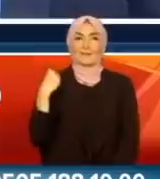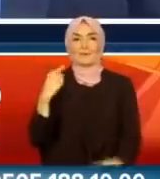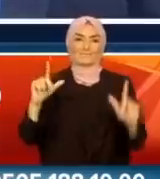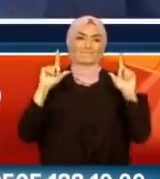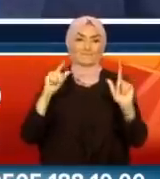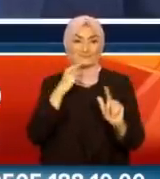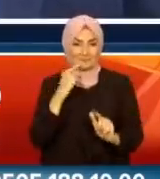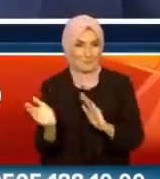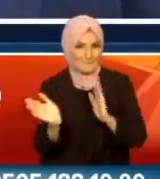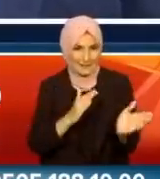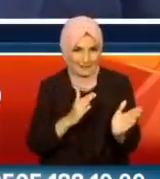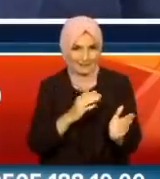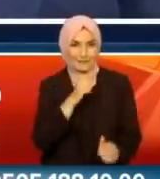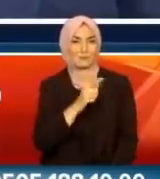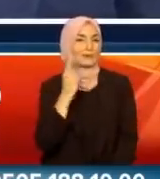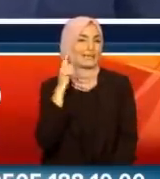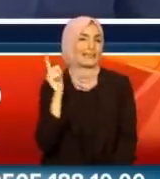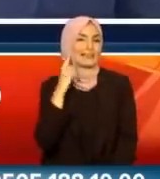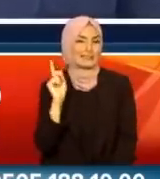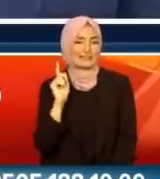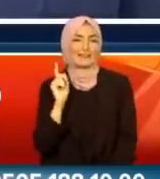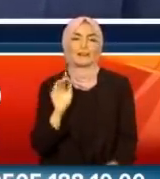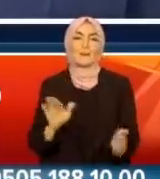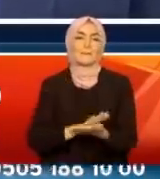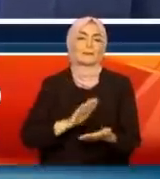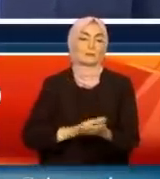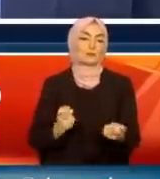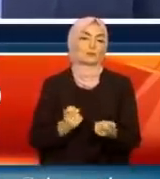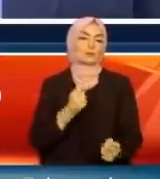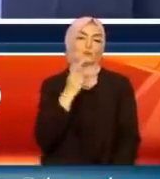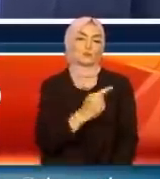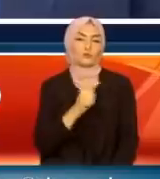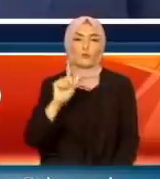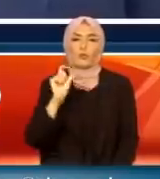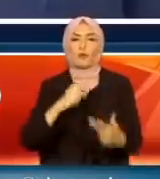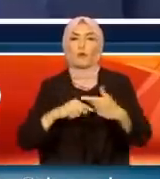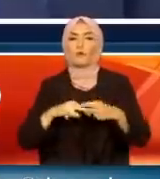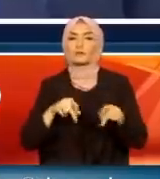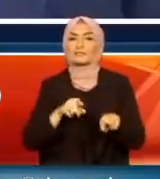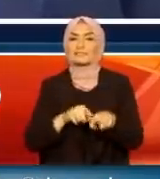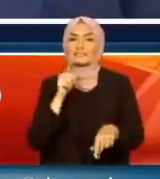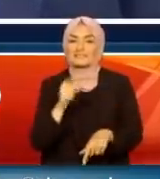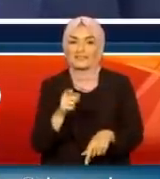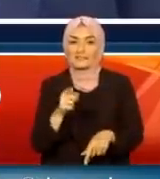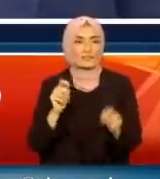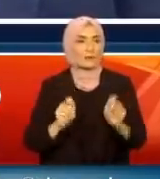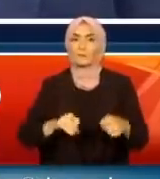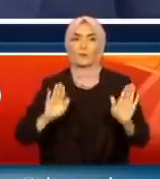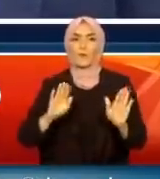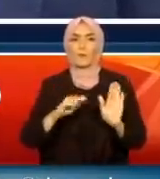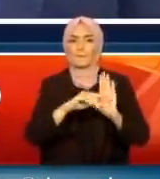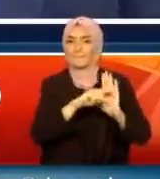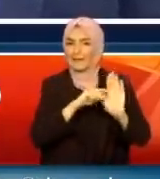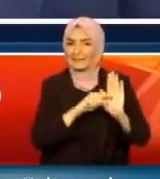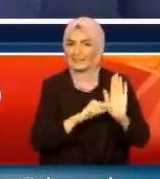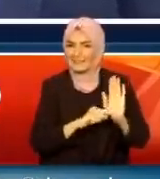belirtiyor. Lozan'ın işine gelmeyen maddelerini ihlal eden kendisi. Güncelleyelim. Yenilerin